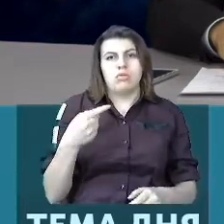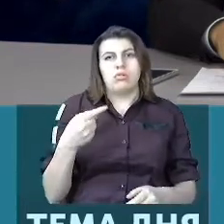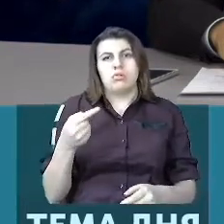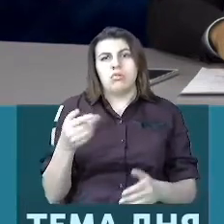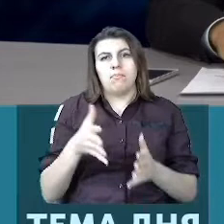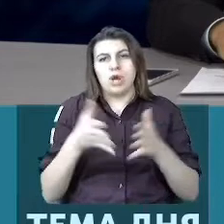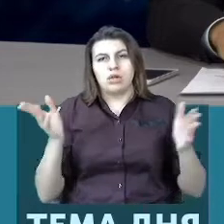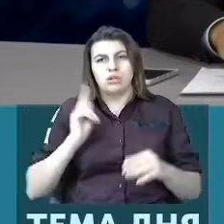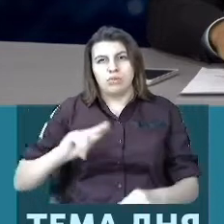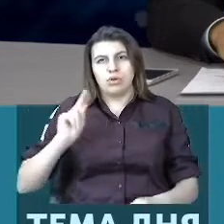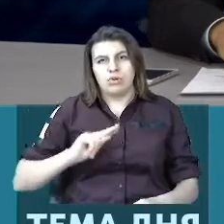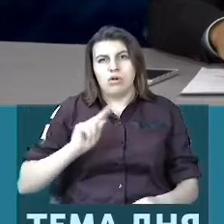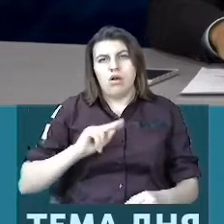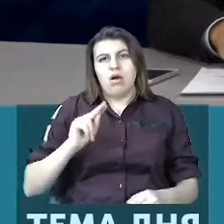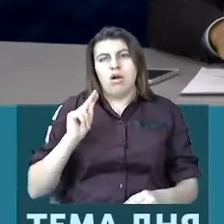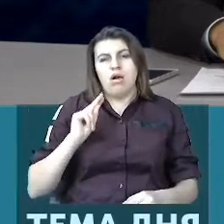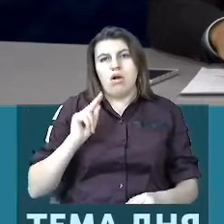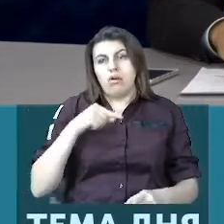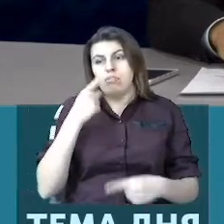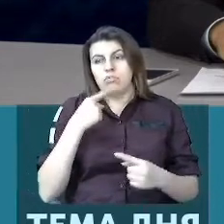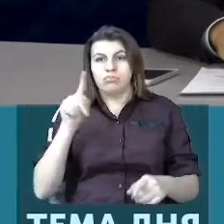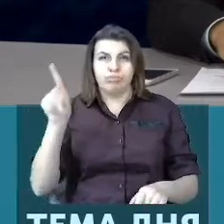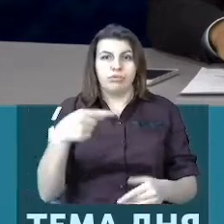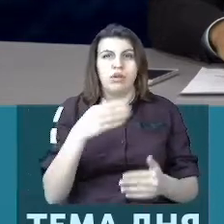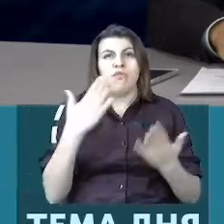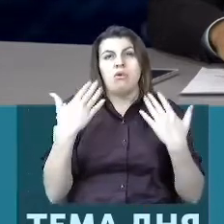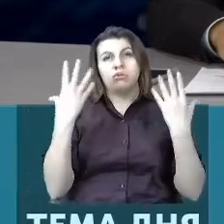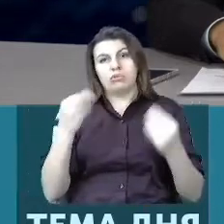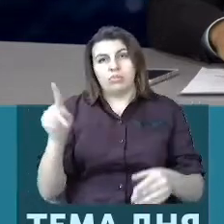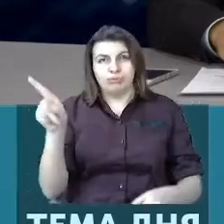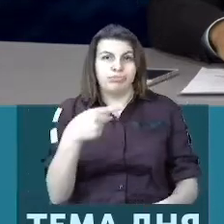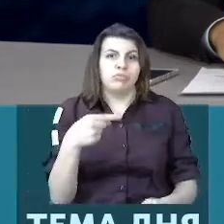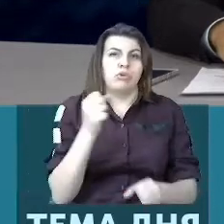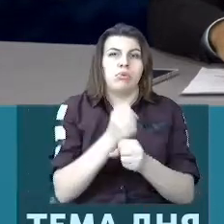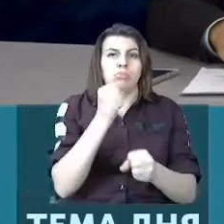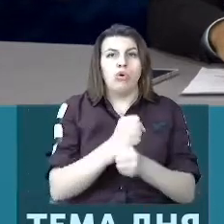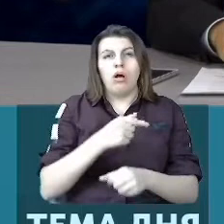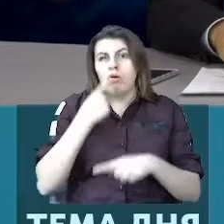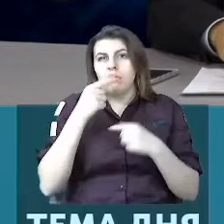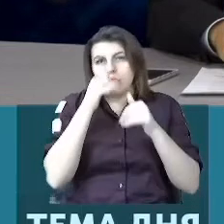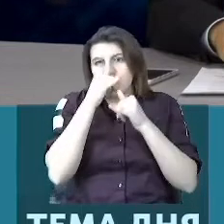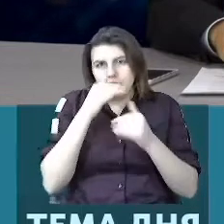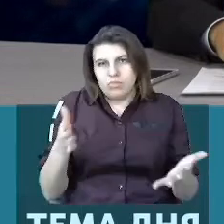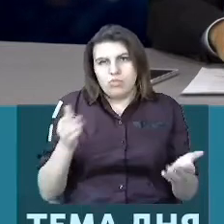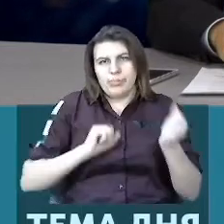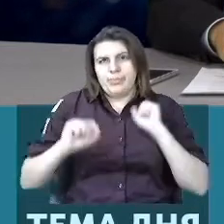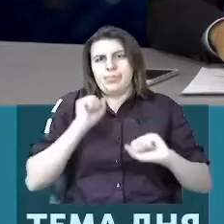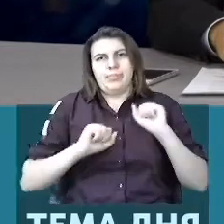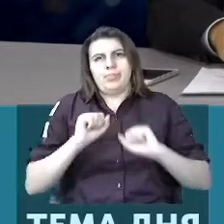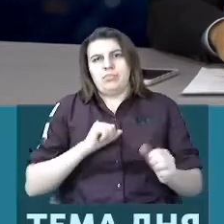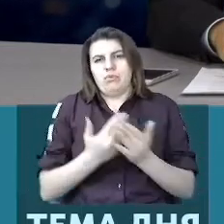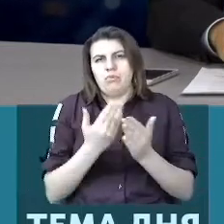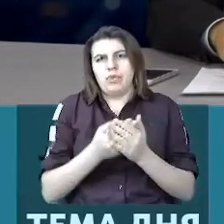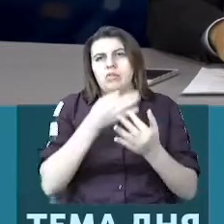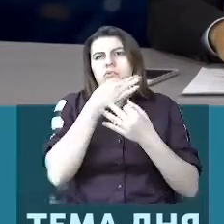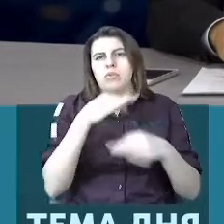в свій вихідний день, а у вас якісь плани, ви кажете, ні, я не можу, але це раз, не